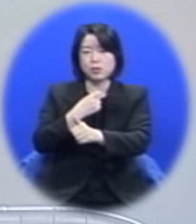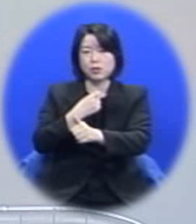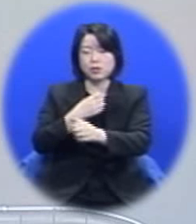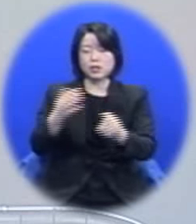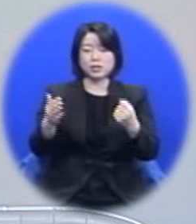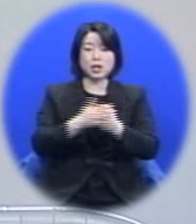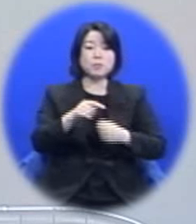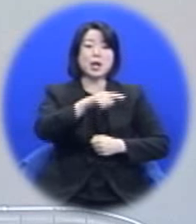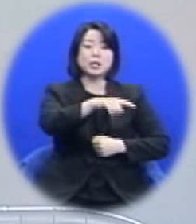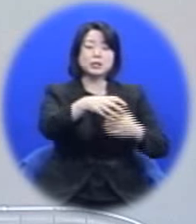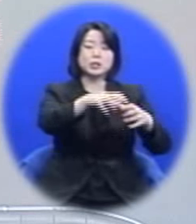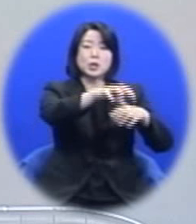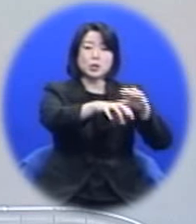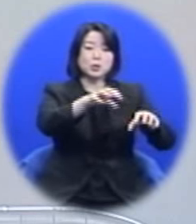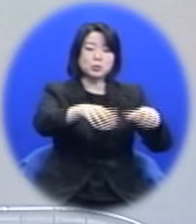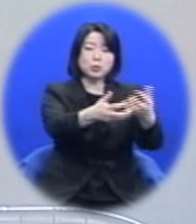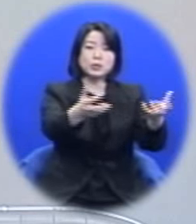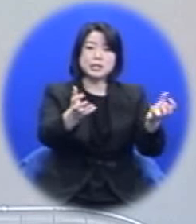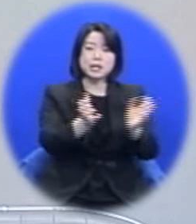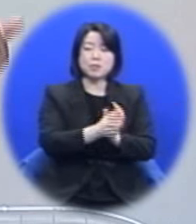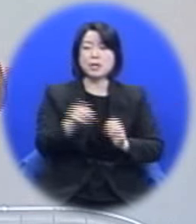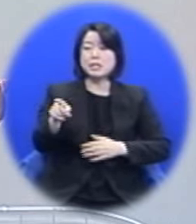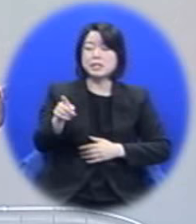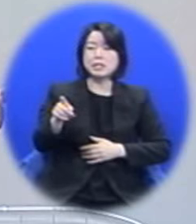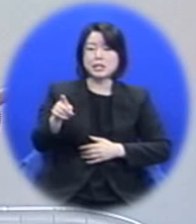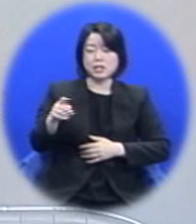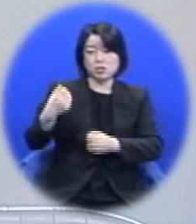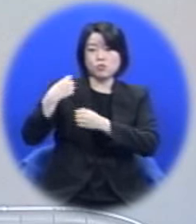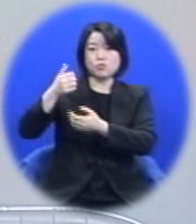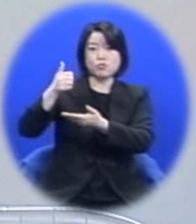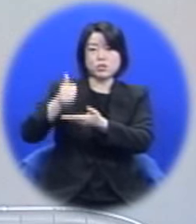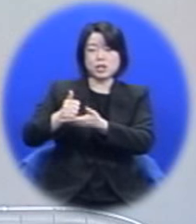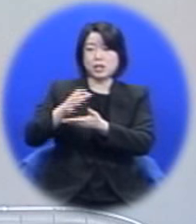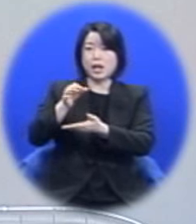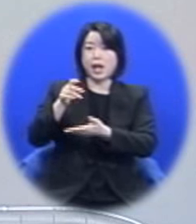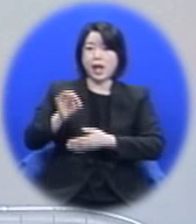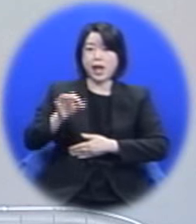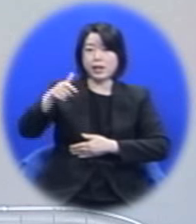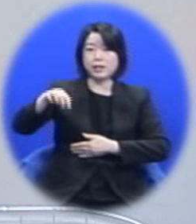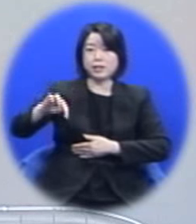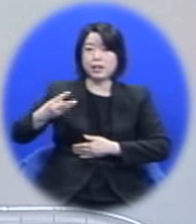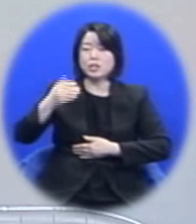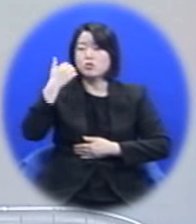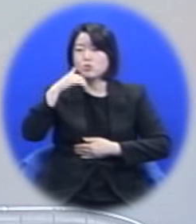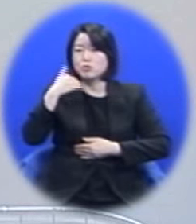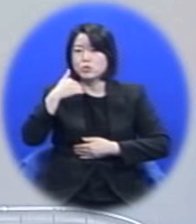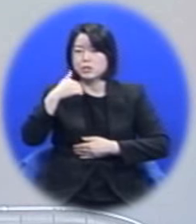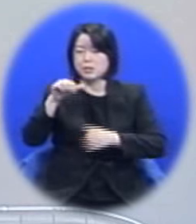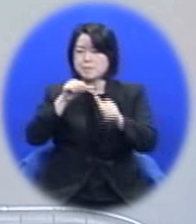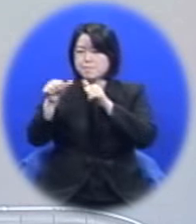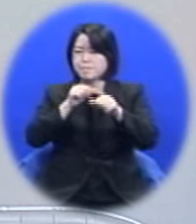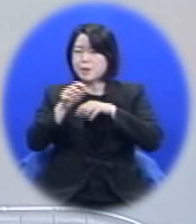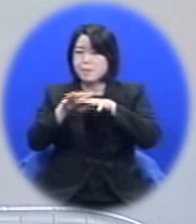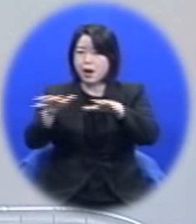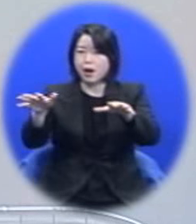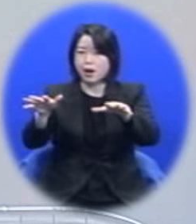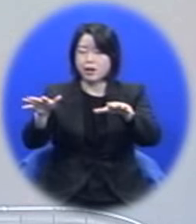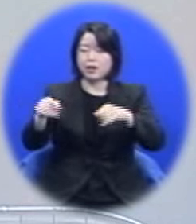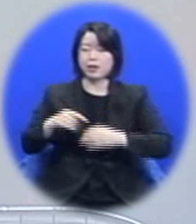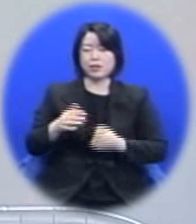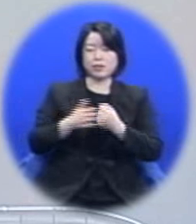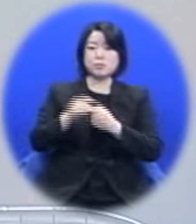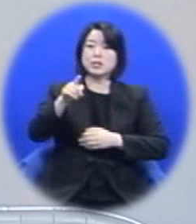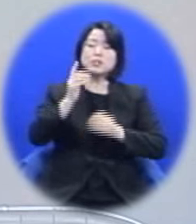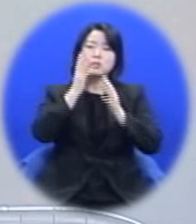사람들에게 이 엥겔 장군이 어떤 사람인가를 다 알리고, 그래서 마을 사람들과 함께 그 숲속에 있는 집을